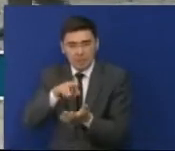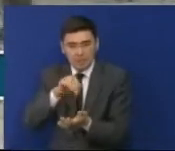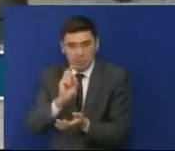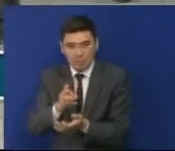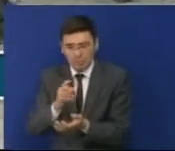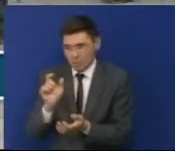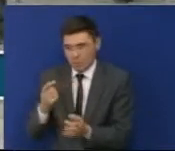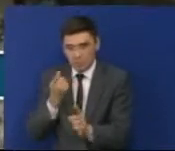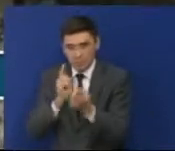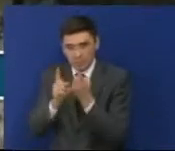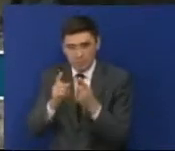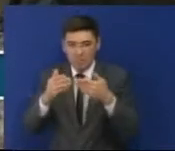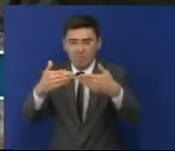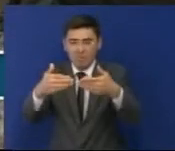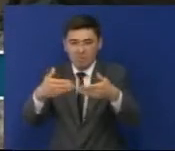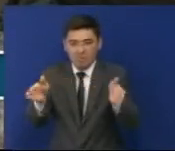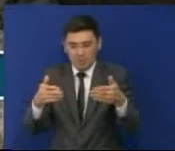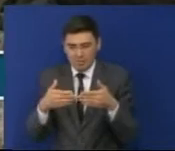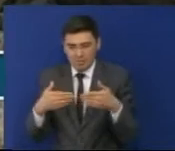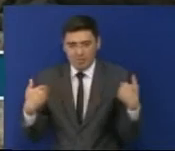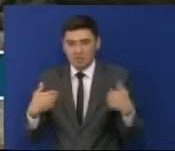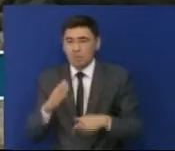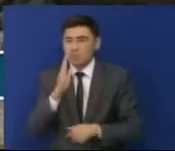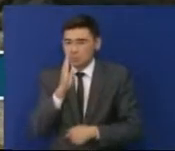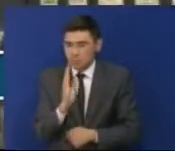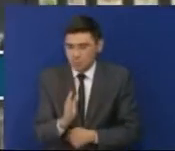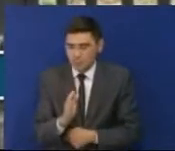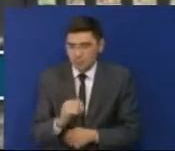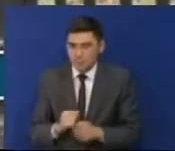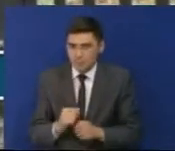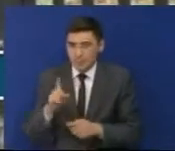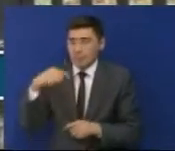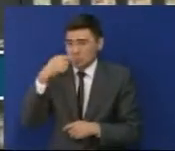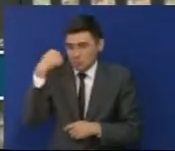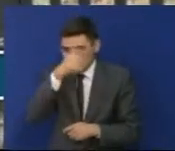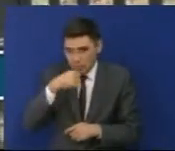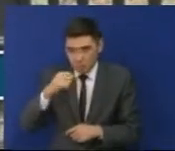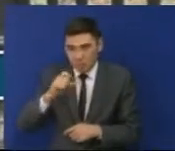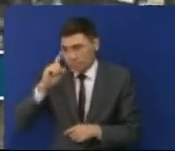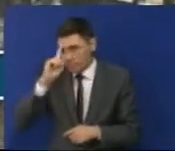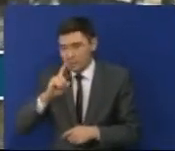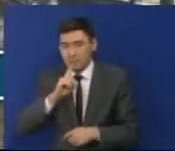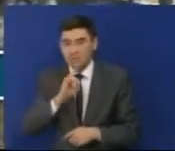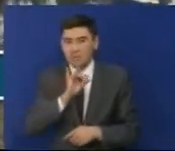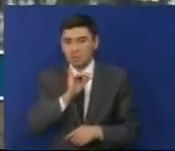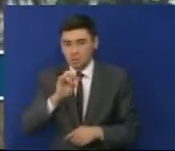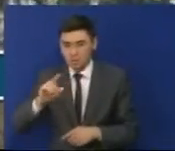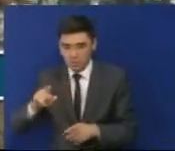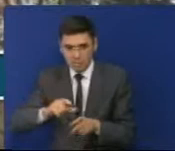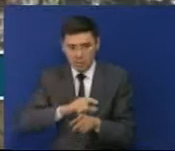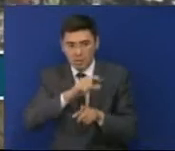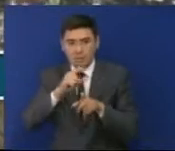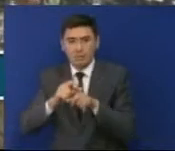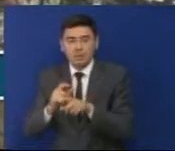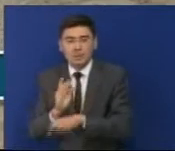ашылады. 4,5 гектар аумақты алып жатқан саябақты жаңарту жұмыстары келесі жылдың 1 шілдесіне дейін толық аяқталады.